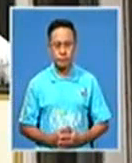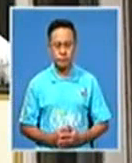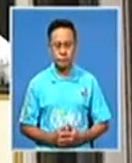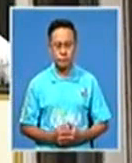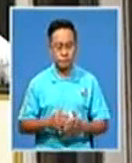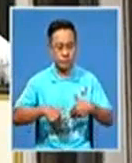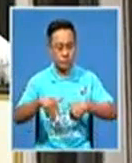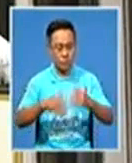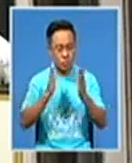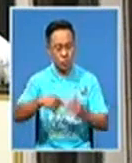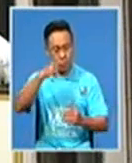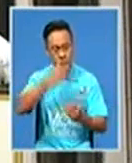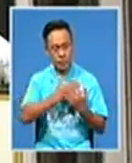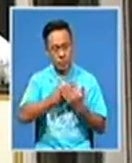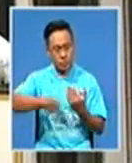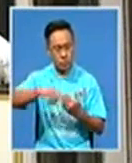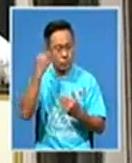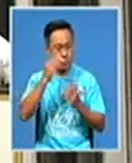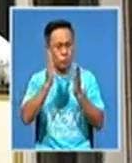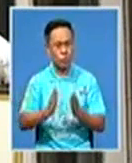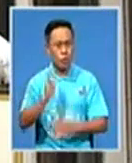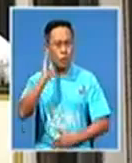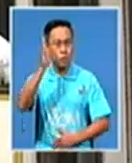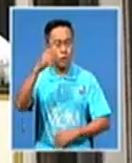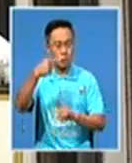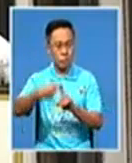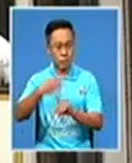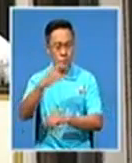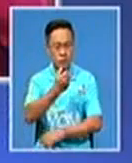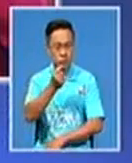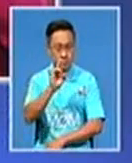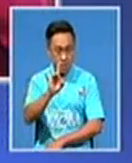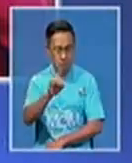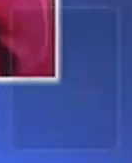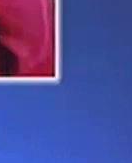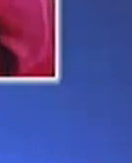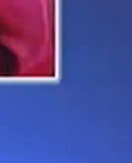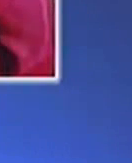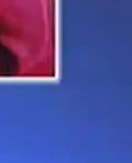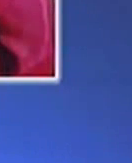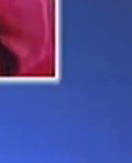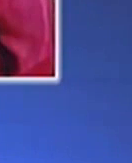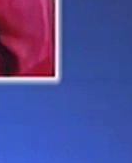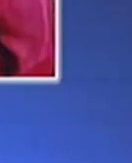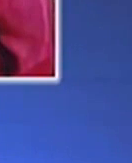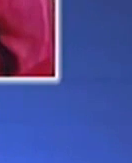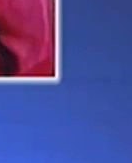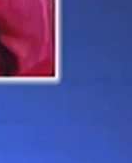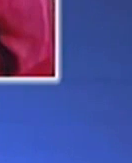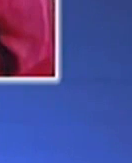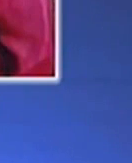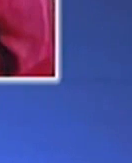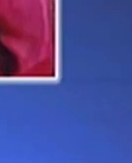วัสดีครับพ่อแม่พี่น้องชาวไทยที่รักทุกท่านพรุ่งนี้วันที่18กรกฎาคมเป็นวันคล้ายวันสวรรคตครบ20